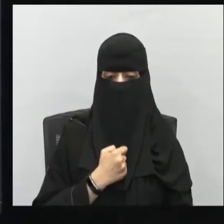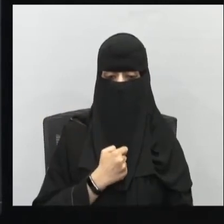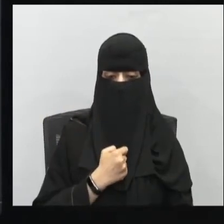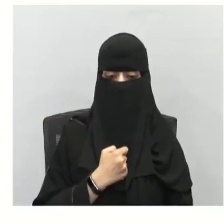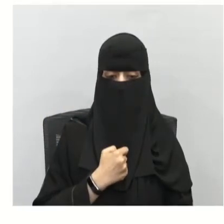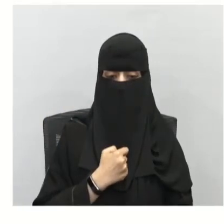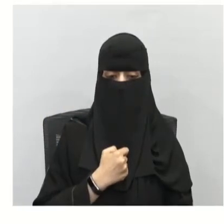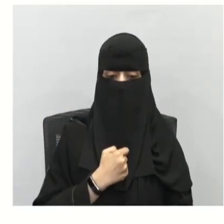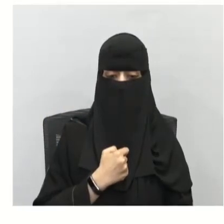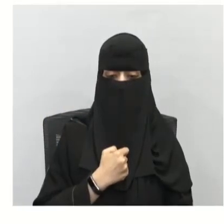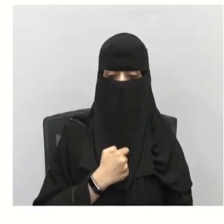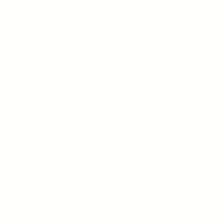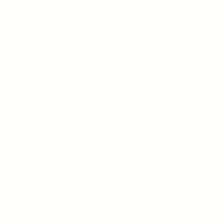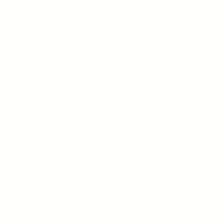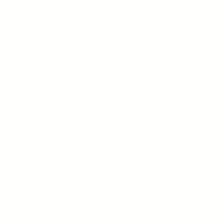يا صغاري.